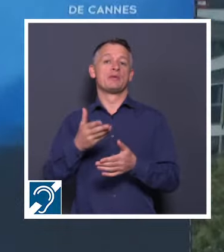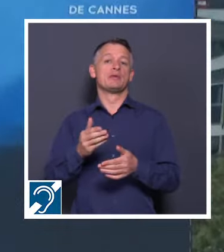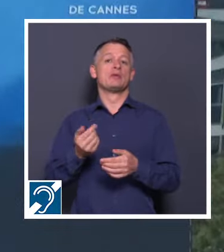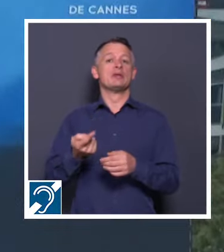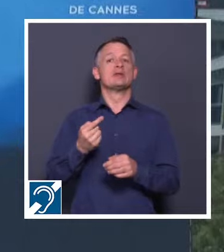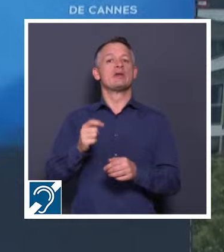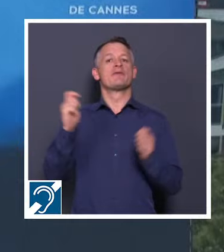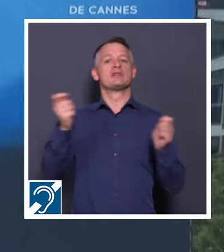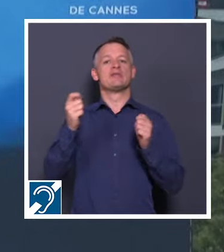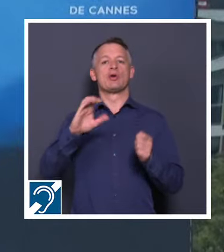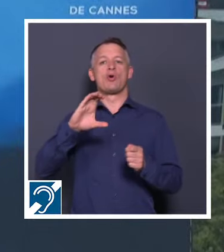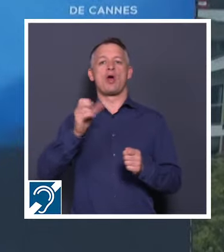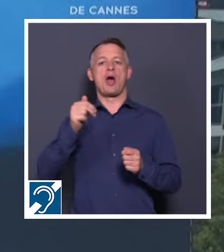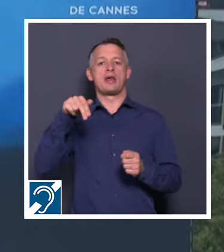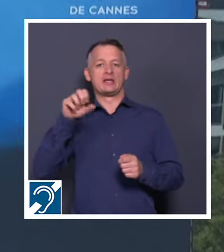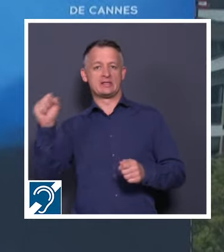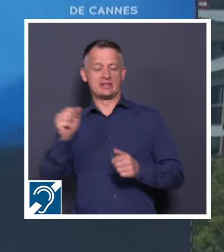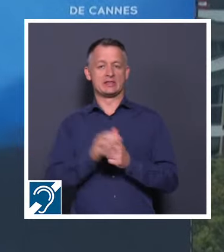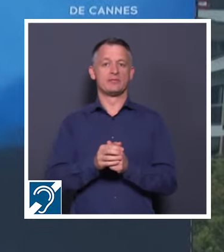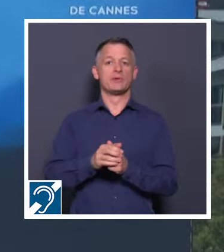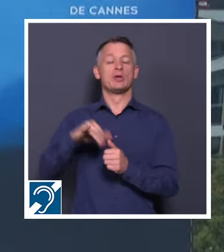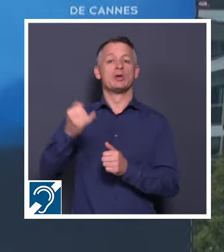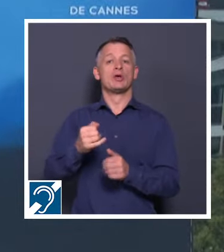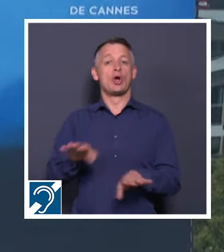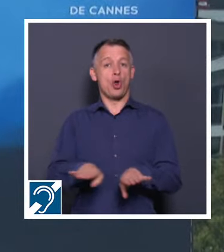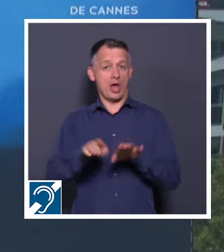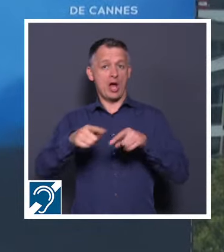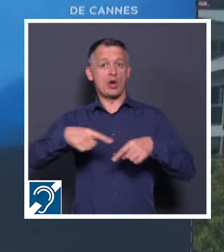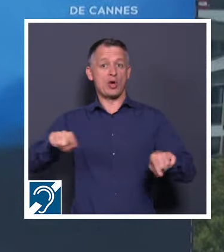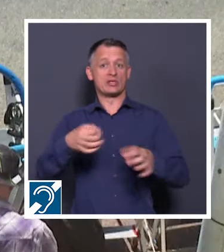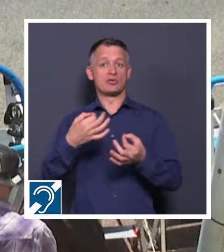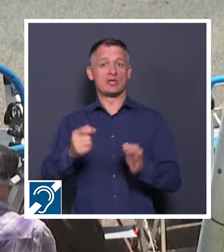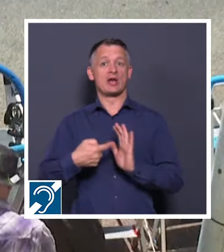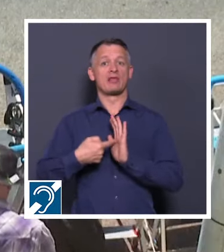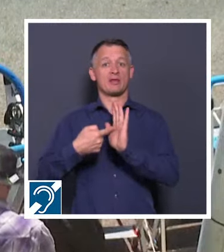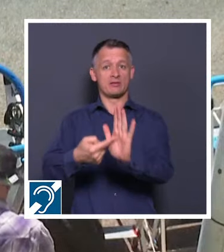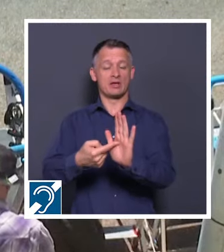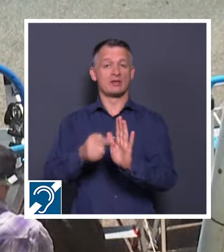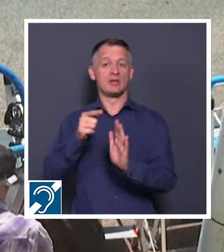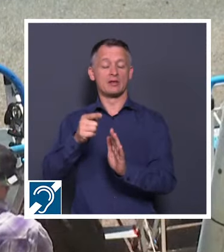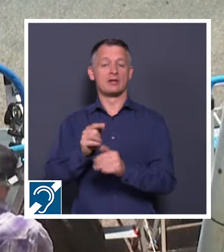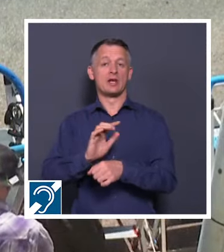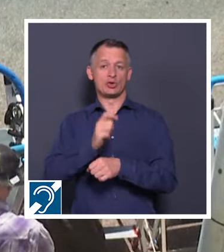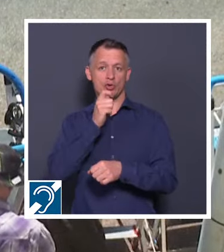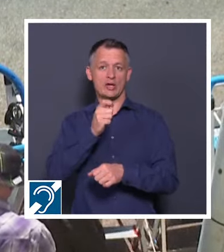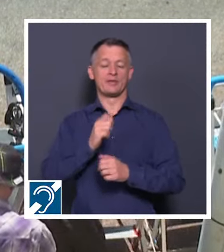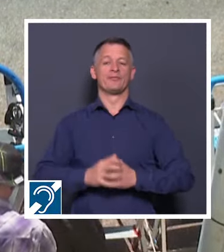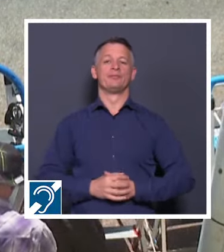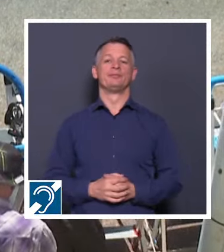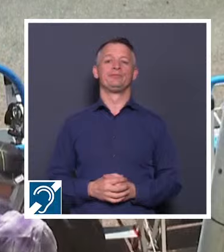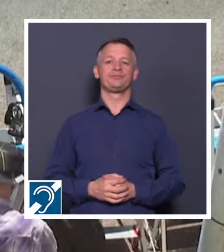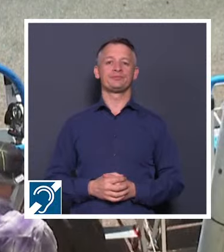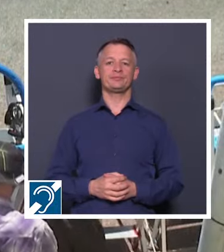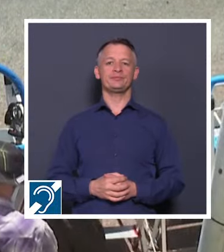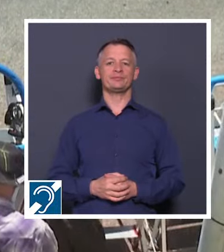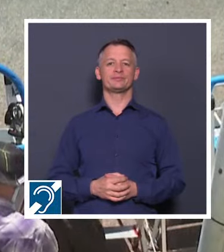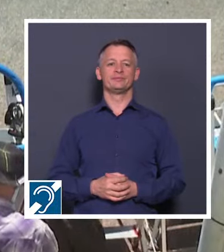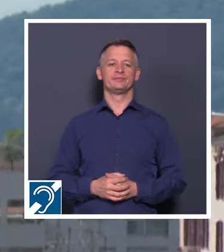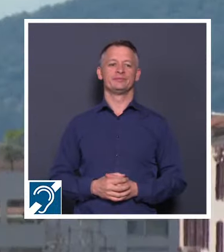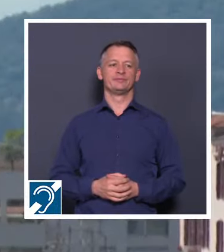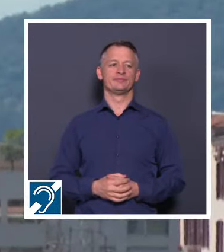Cannes. Iar Ioana Mischie, realizatoarea proiectului, va fi în direct la Euronews România, imediat în jurnal.